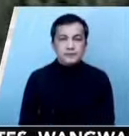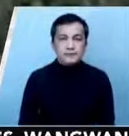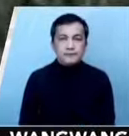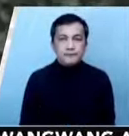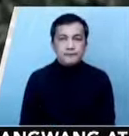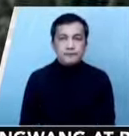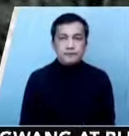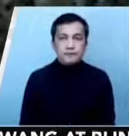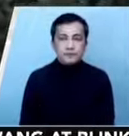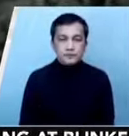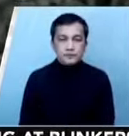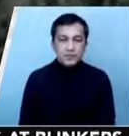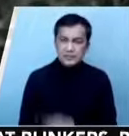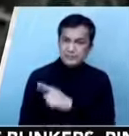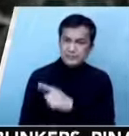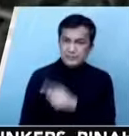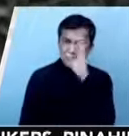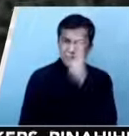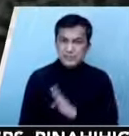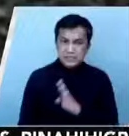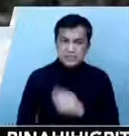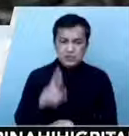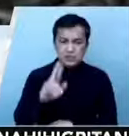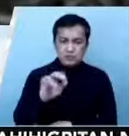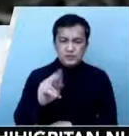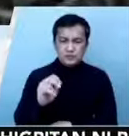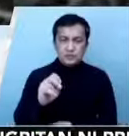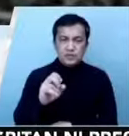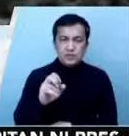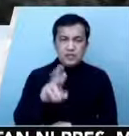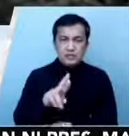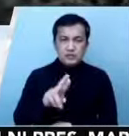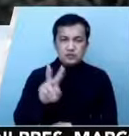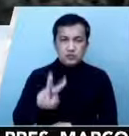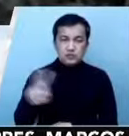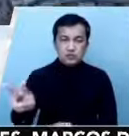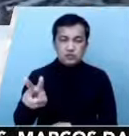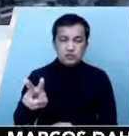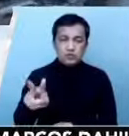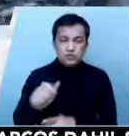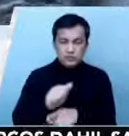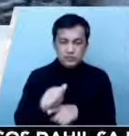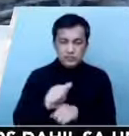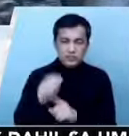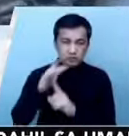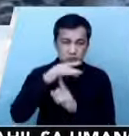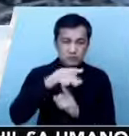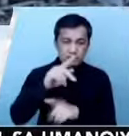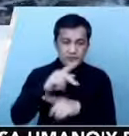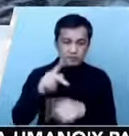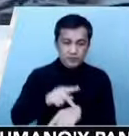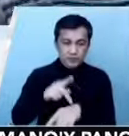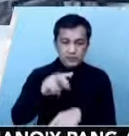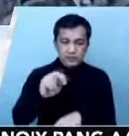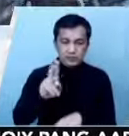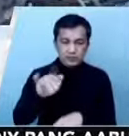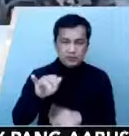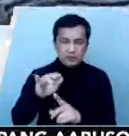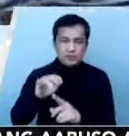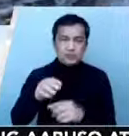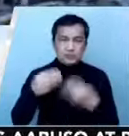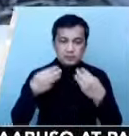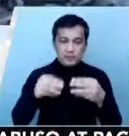Wasak na wasak ang Robinson R-22 trainer helicopter na ito ng Philippine Navy matapos bumagsak sa likuran ng palengke ng Cavite